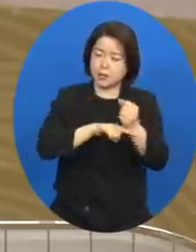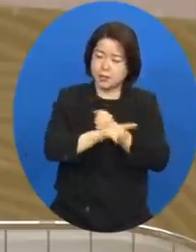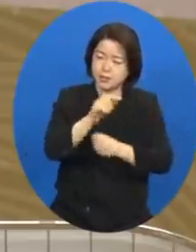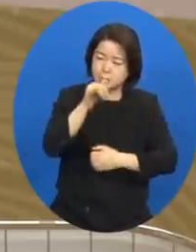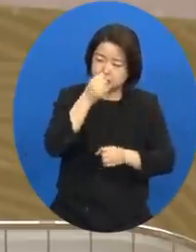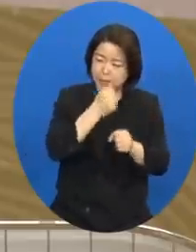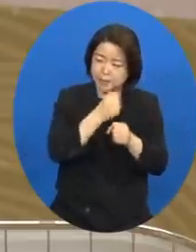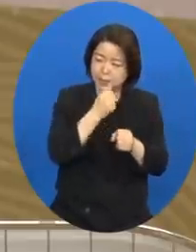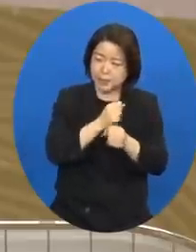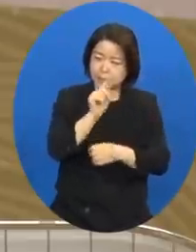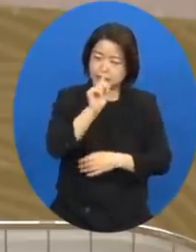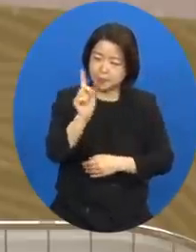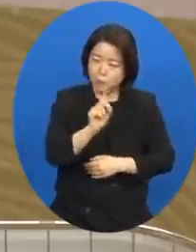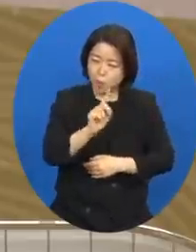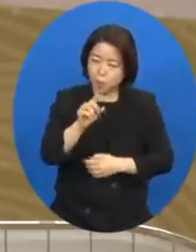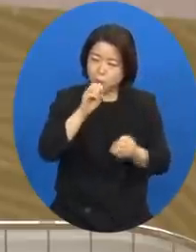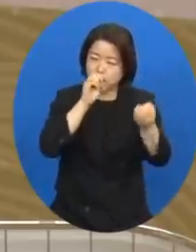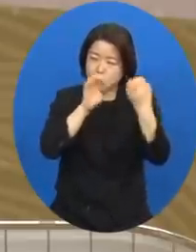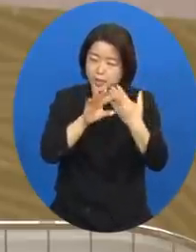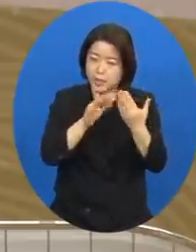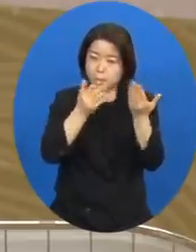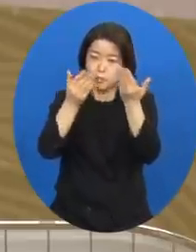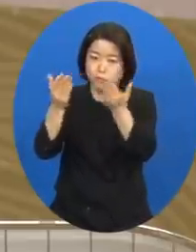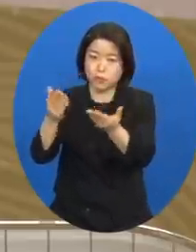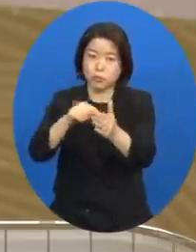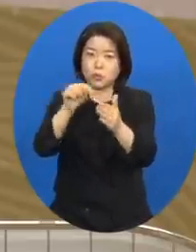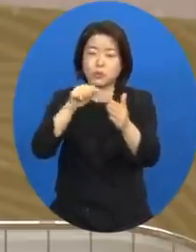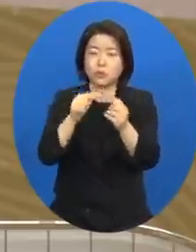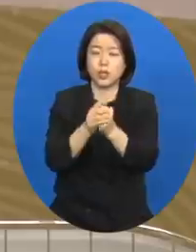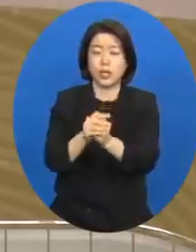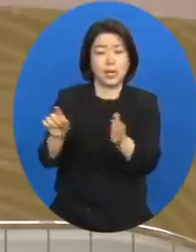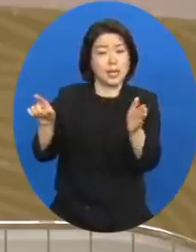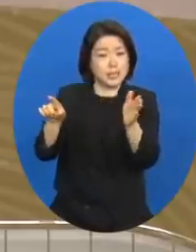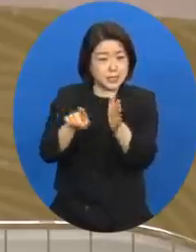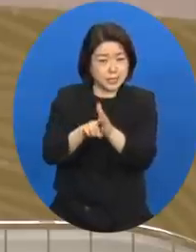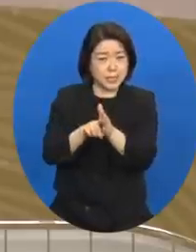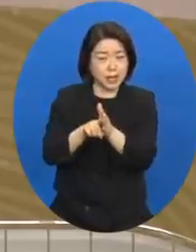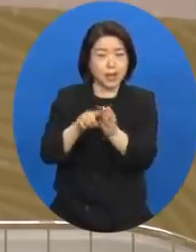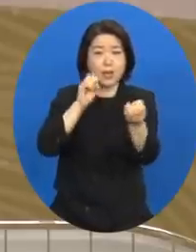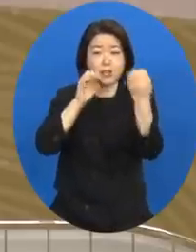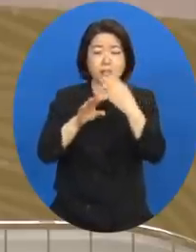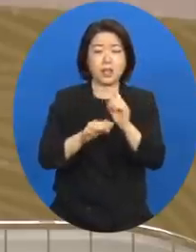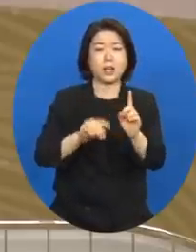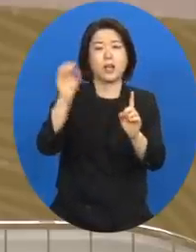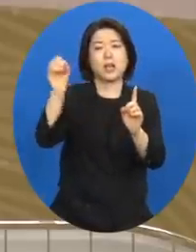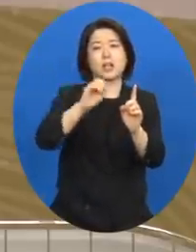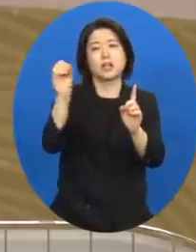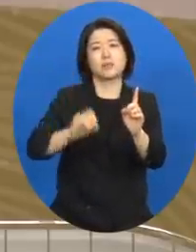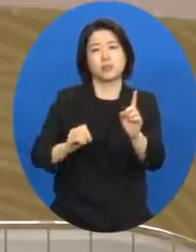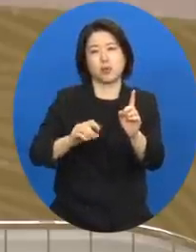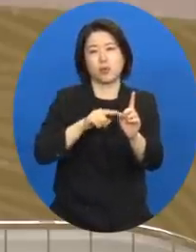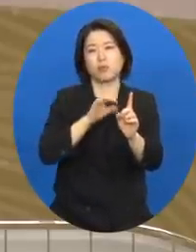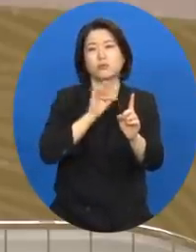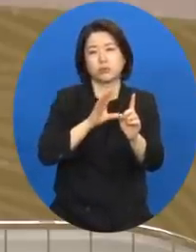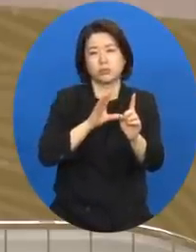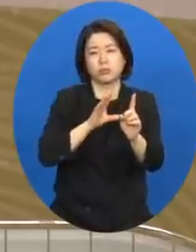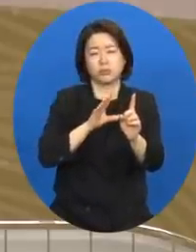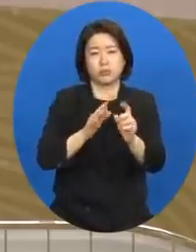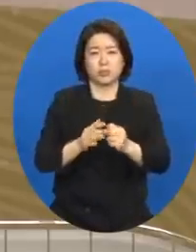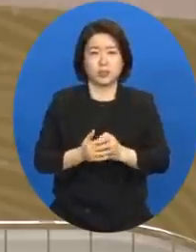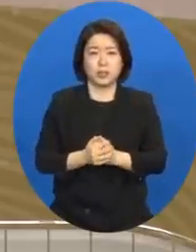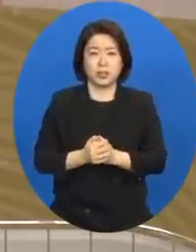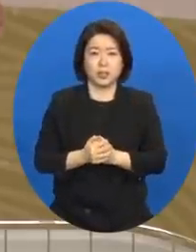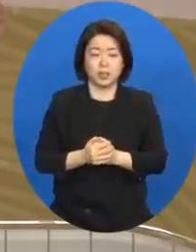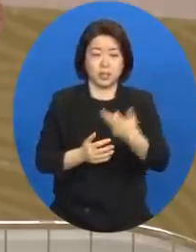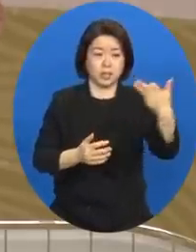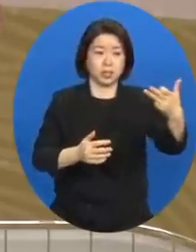것이 무엇인가라고 대답했던 것 중에 신앙이라고 대답한 것이 1% 정도가 돼요. 근데